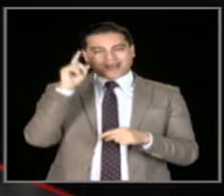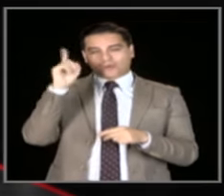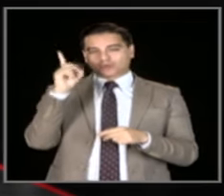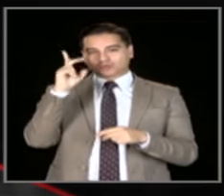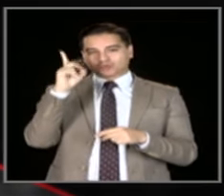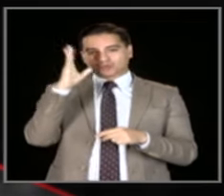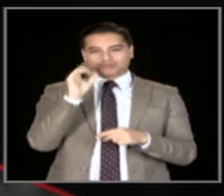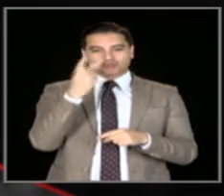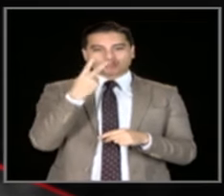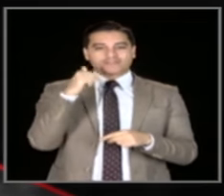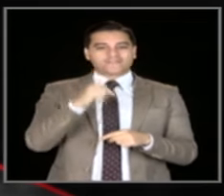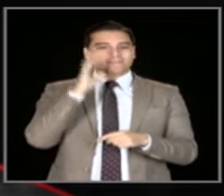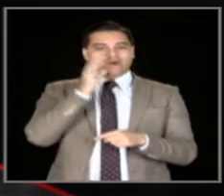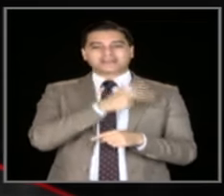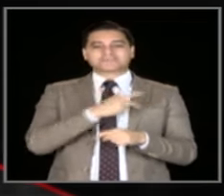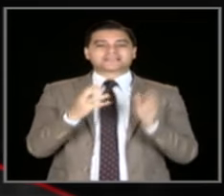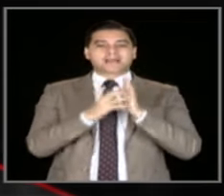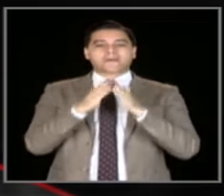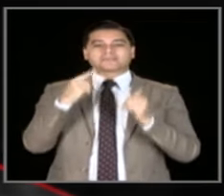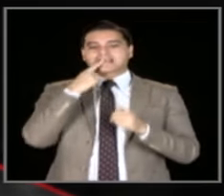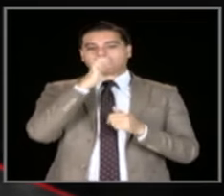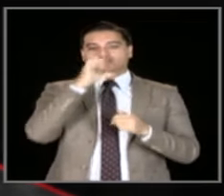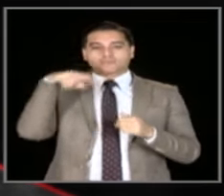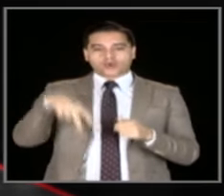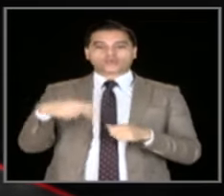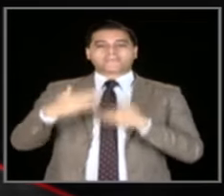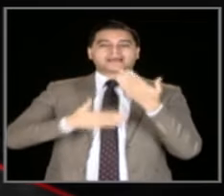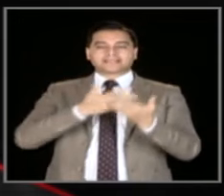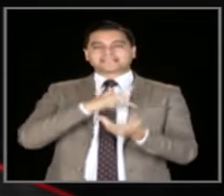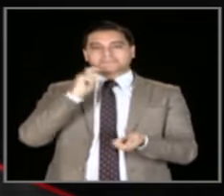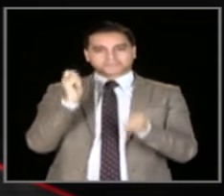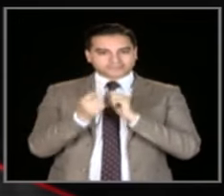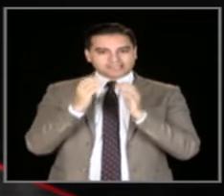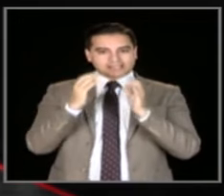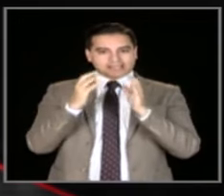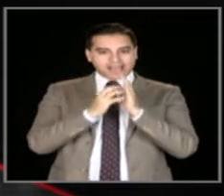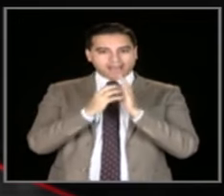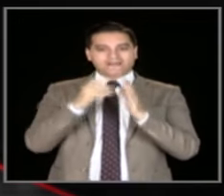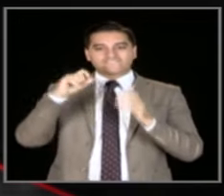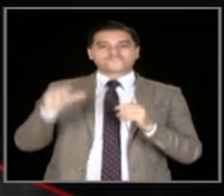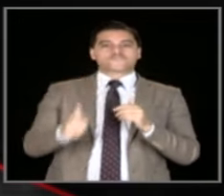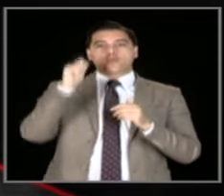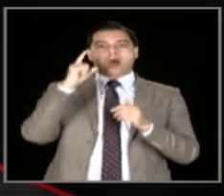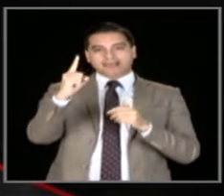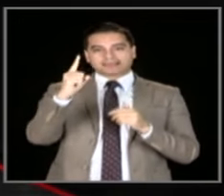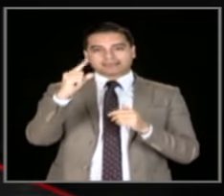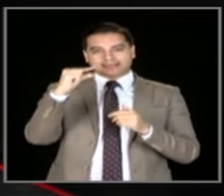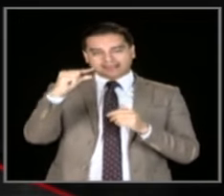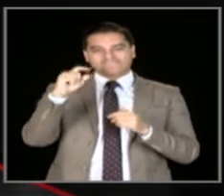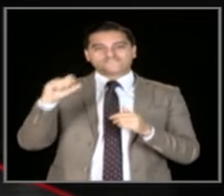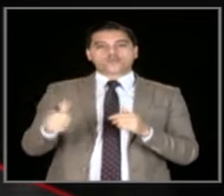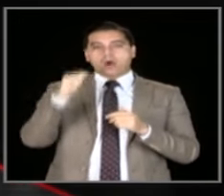تحت اسم الجامعة المصرية، وأعيد تسميتها لاحقاً باسم جامعة فؤاد الأول ثم